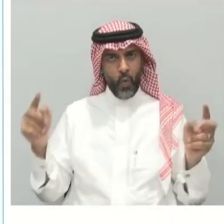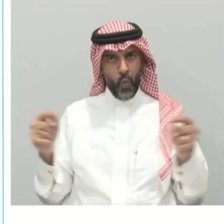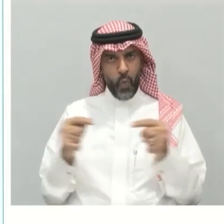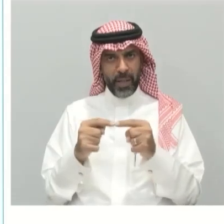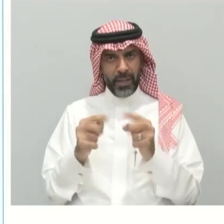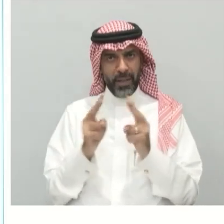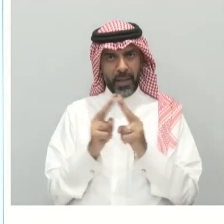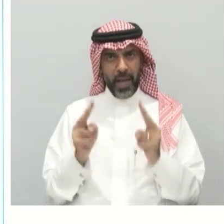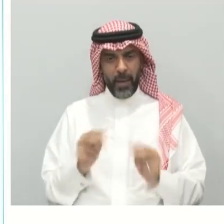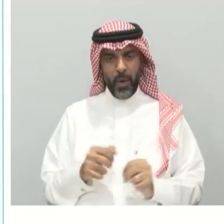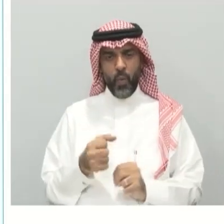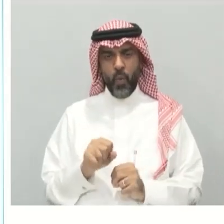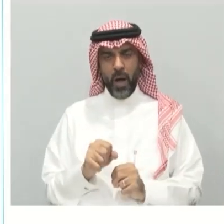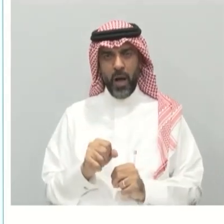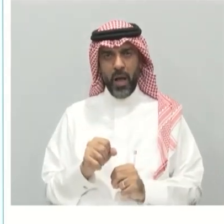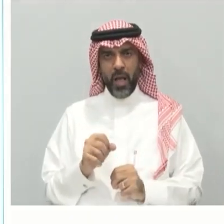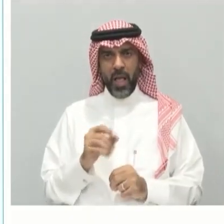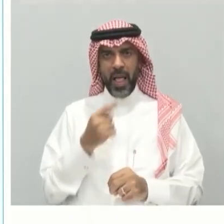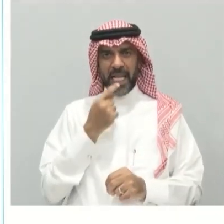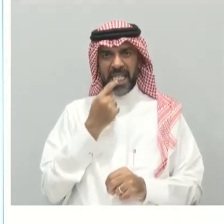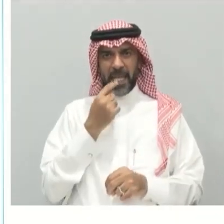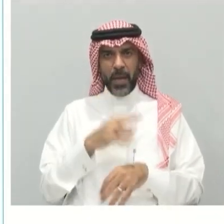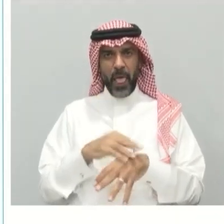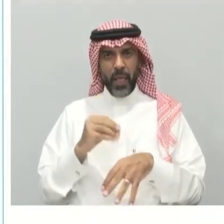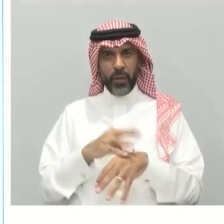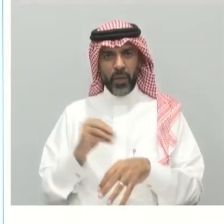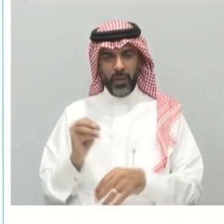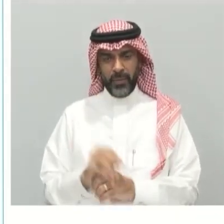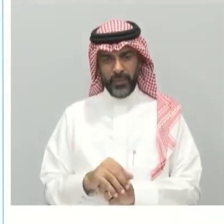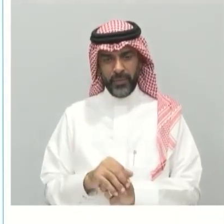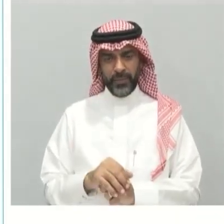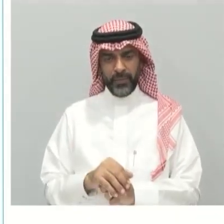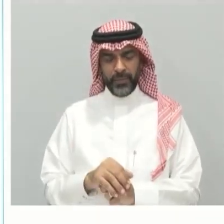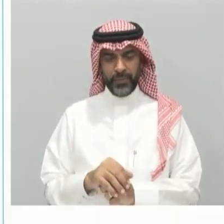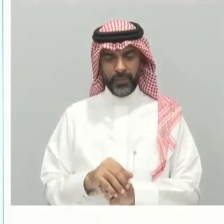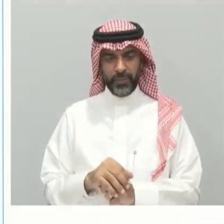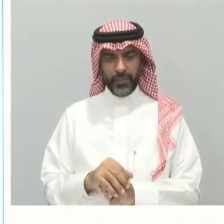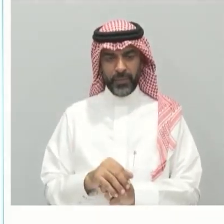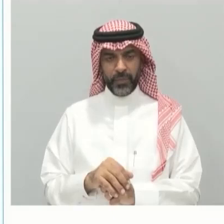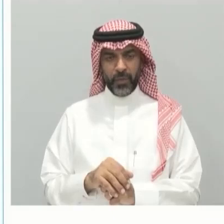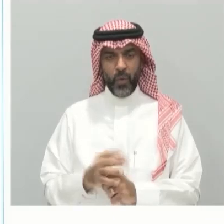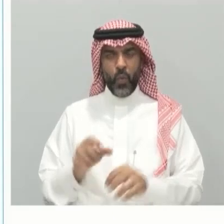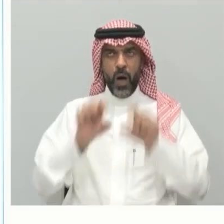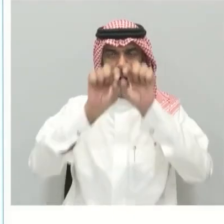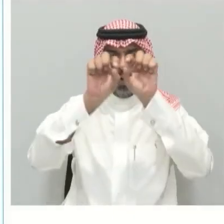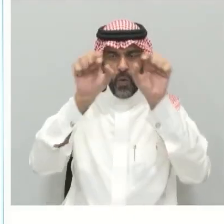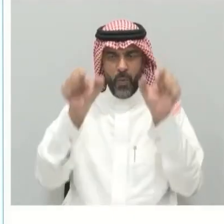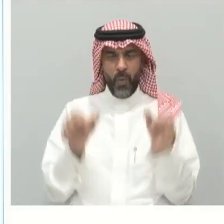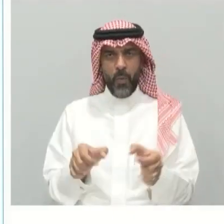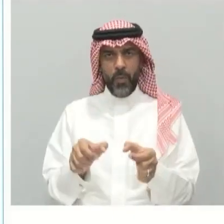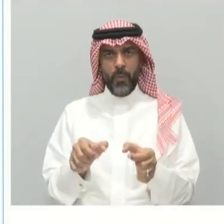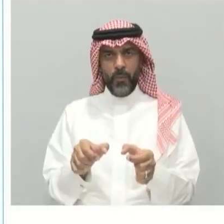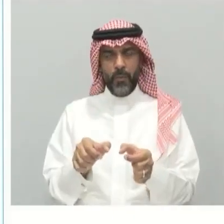وكذلك من قطن وكذلك من انبوب اذا هذه